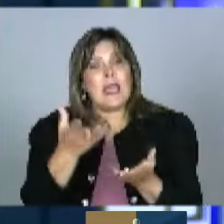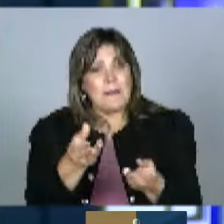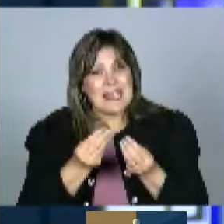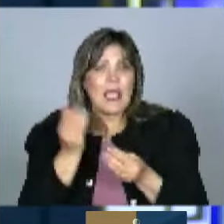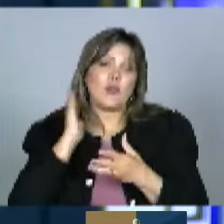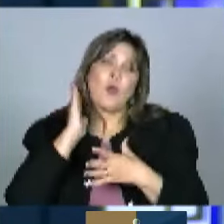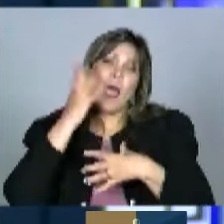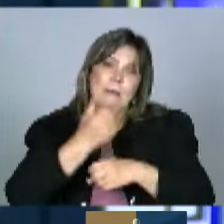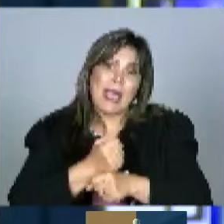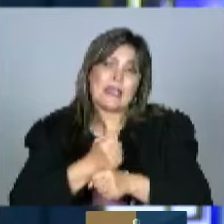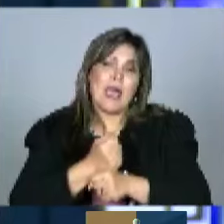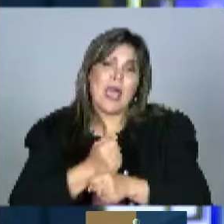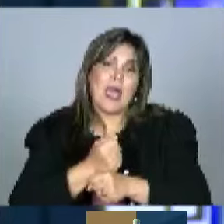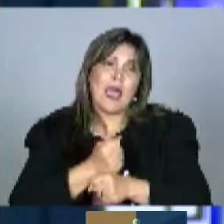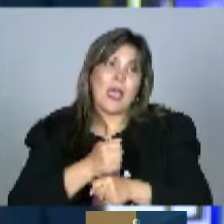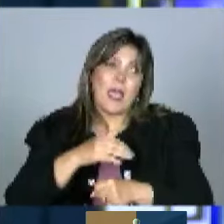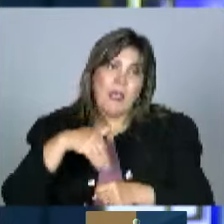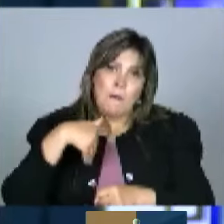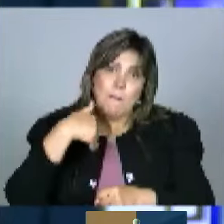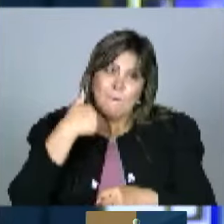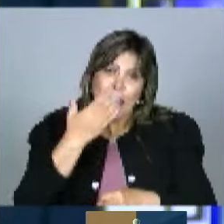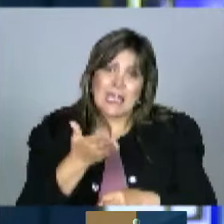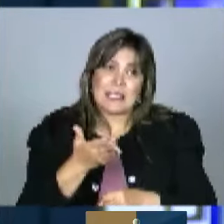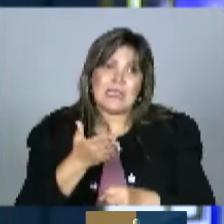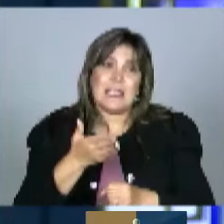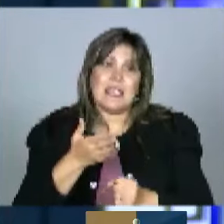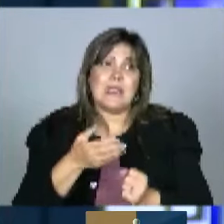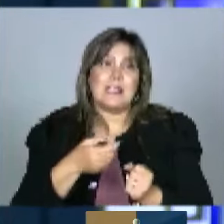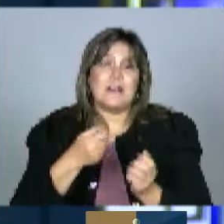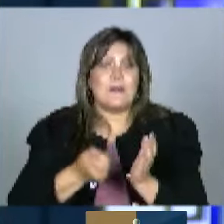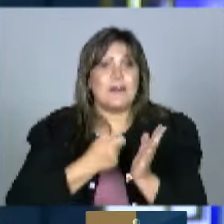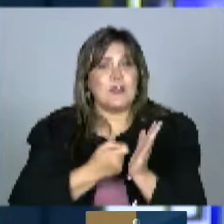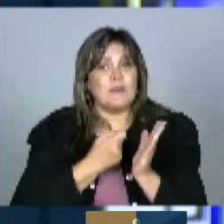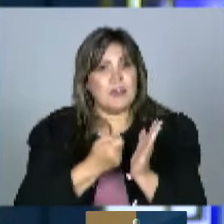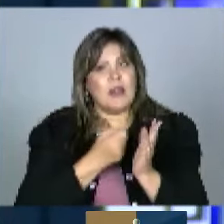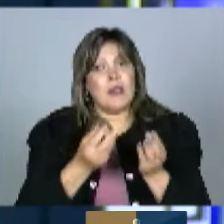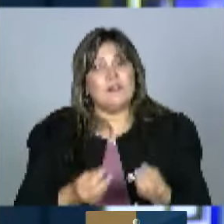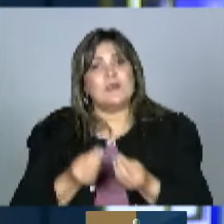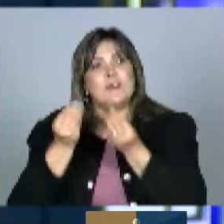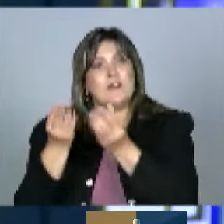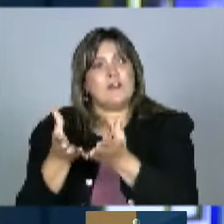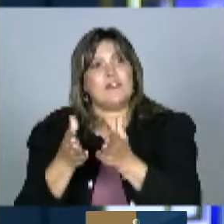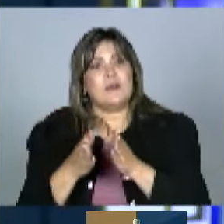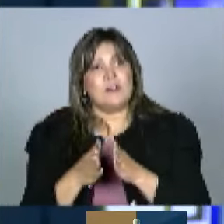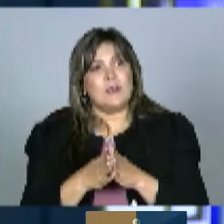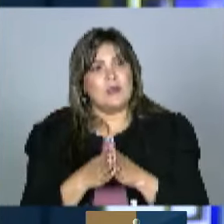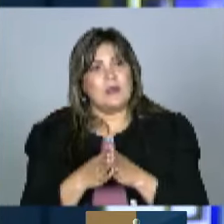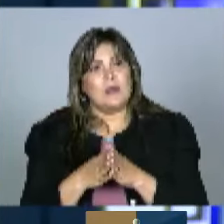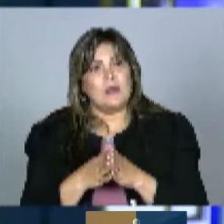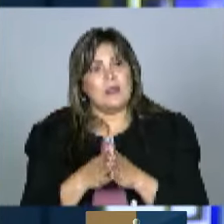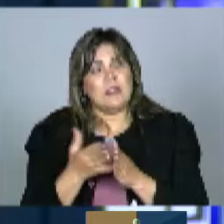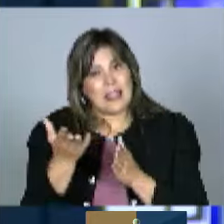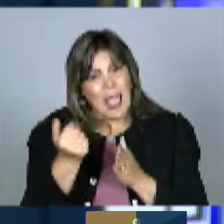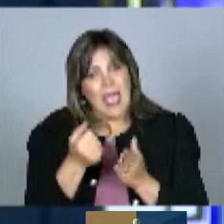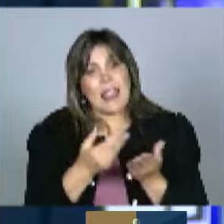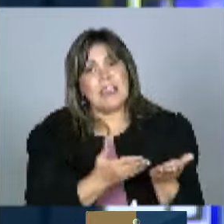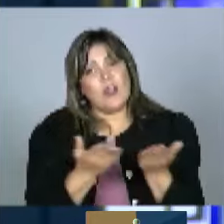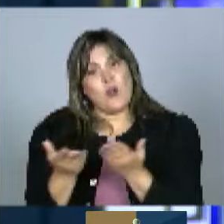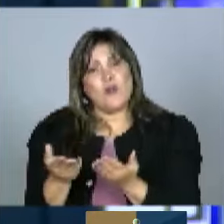الامانه وبتقعد كده بعد ما تستلمه وبتنزلها بنزار رسم على يد محضر تعالي